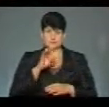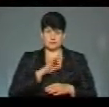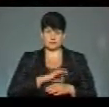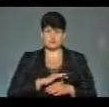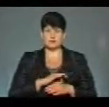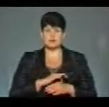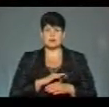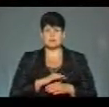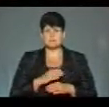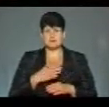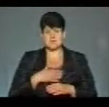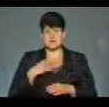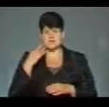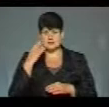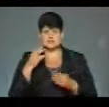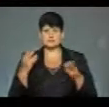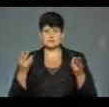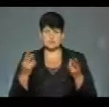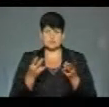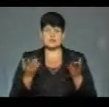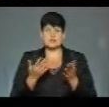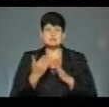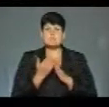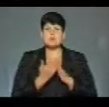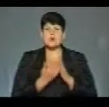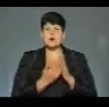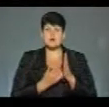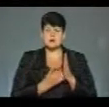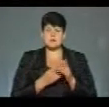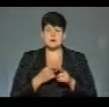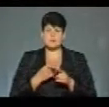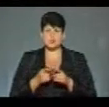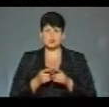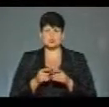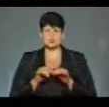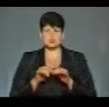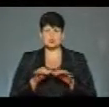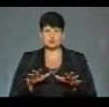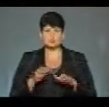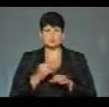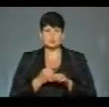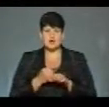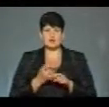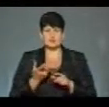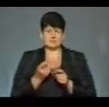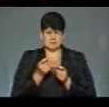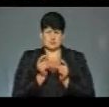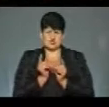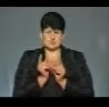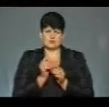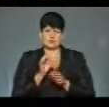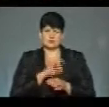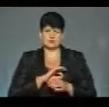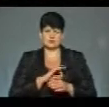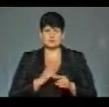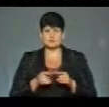певно, мені здається, потрібна якась програма або ж структура випрацьована. А якщо елемент дебатів використати на